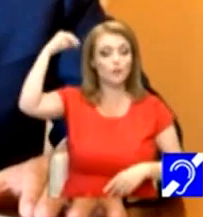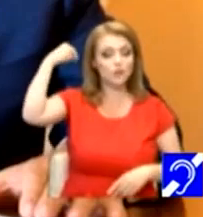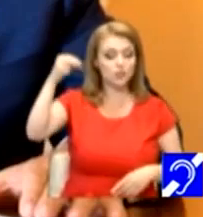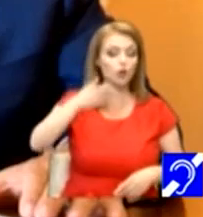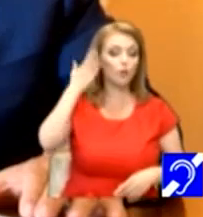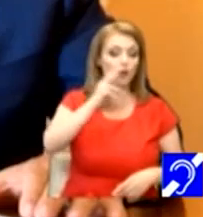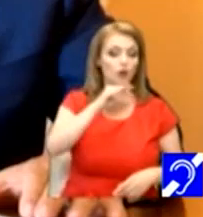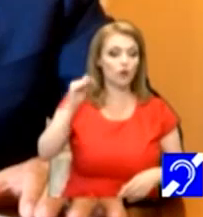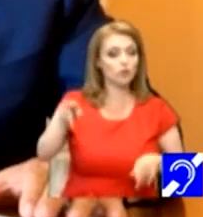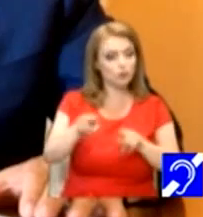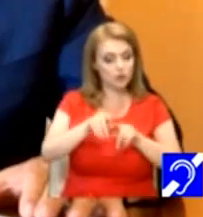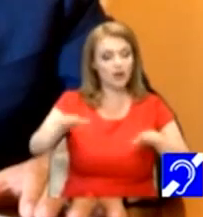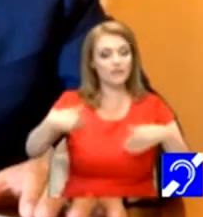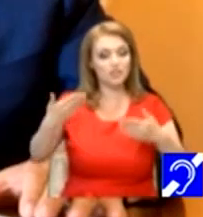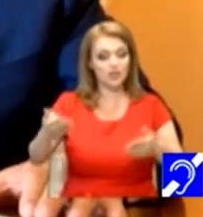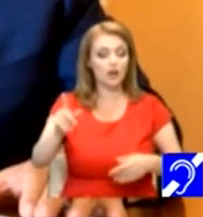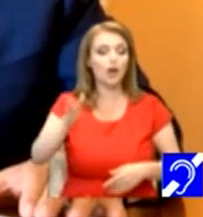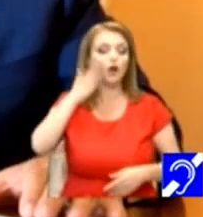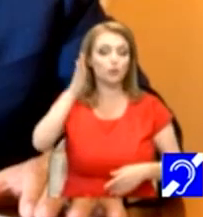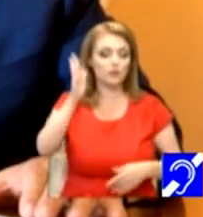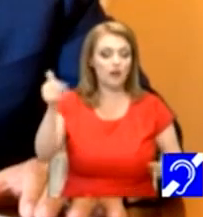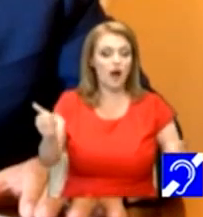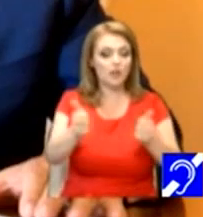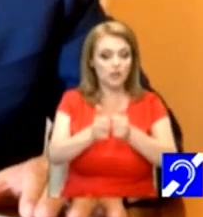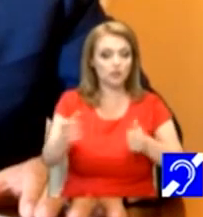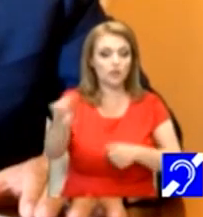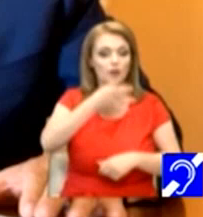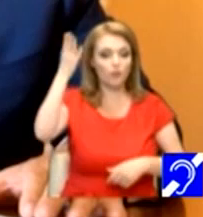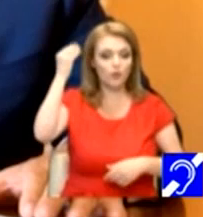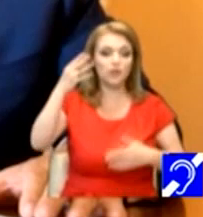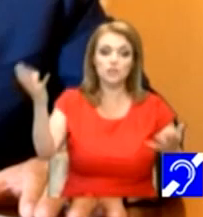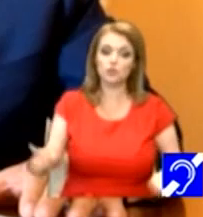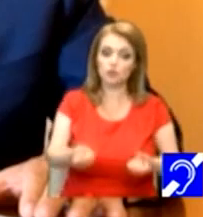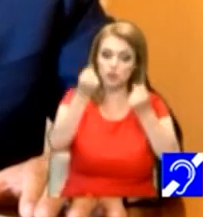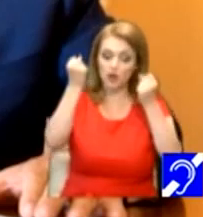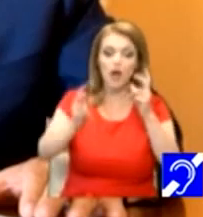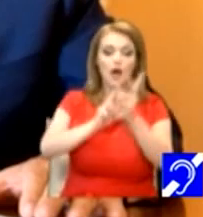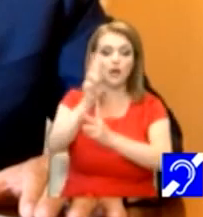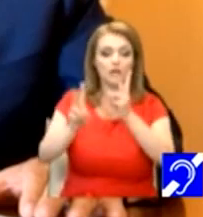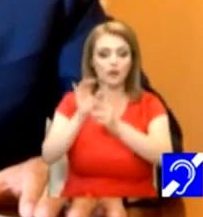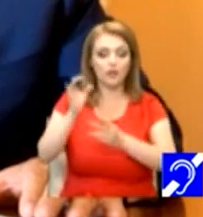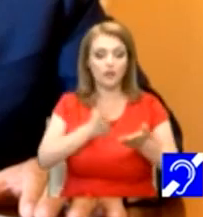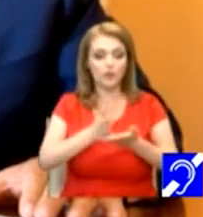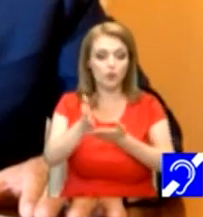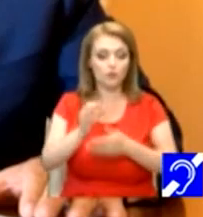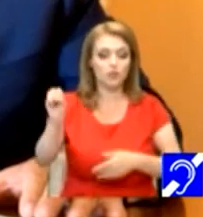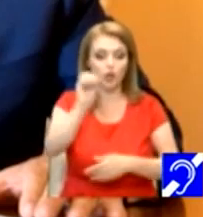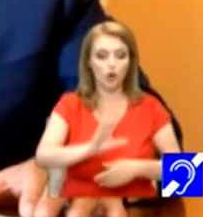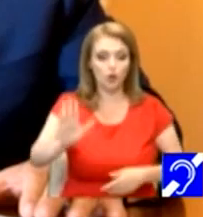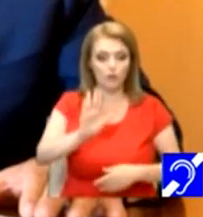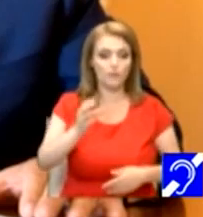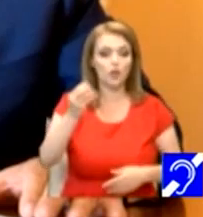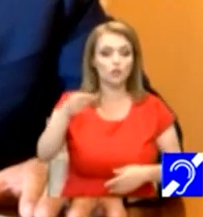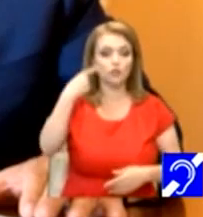Klaus Iohannis a transmis și el că România va fi alături de Republica Moldova în susținerea reformelor și parcursului european.